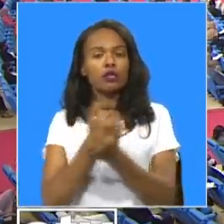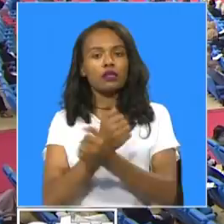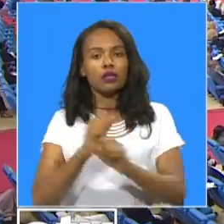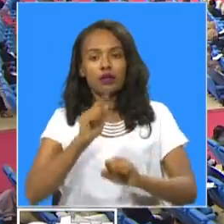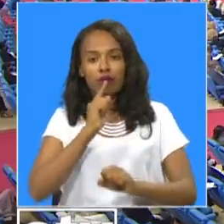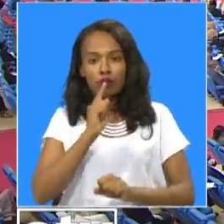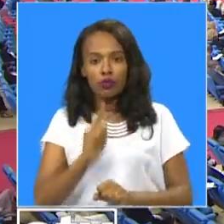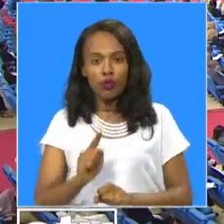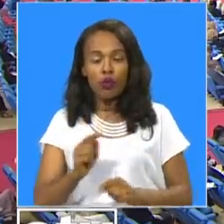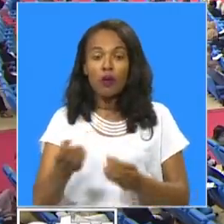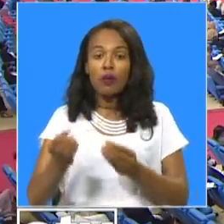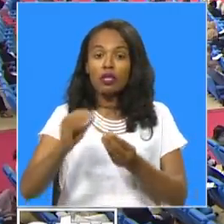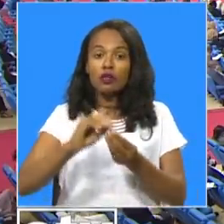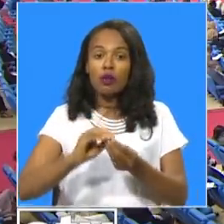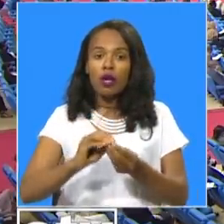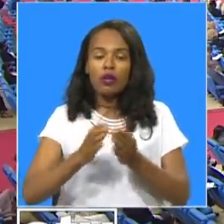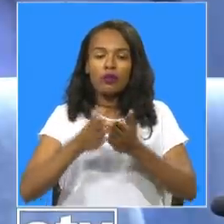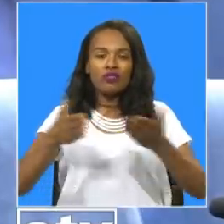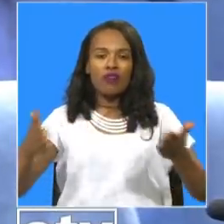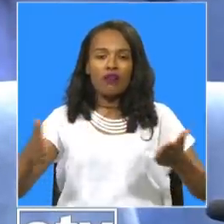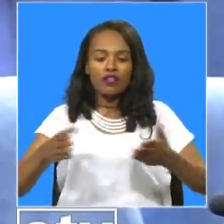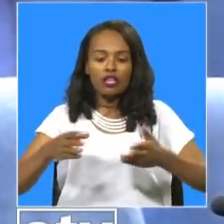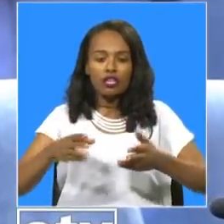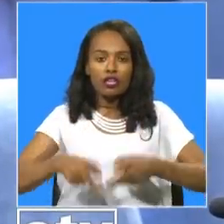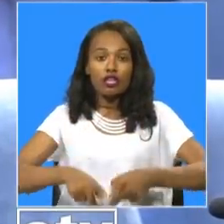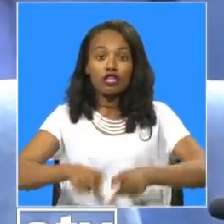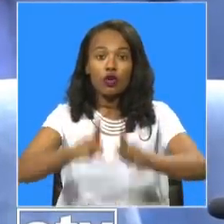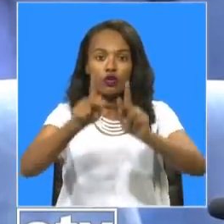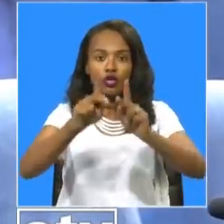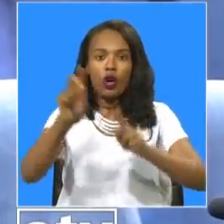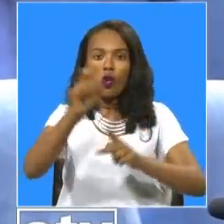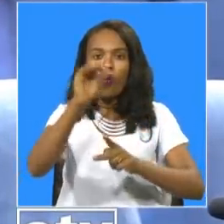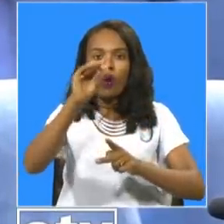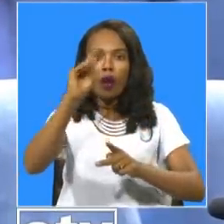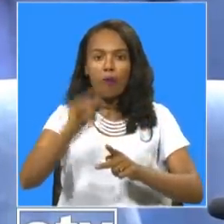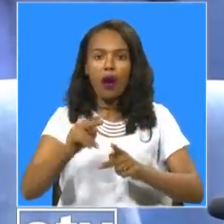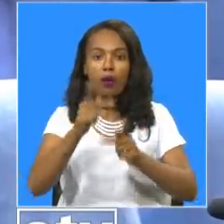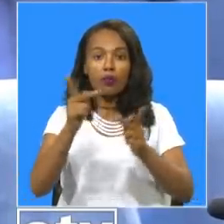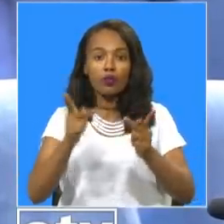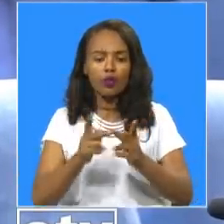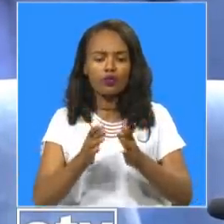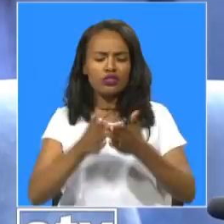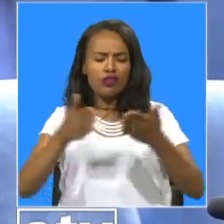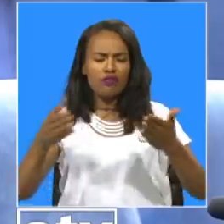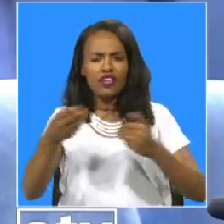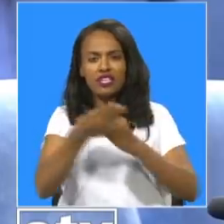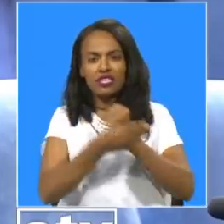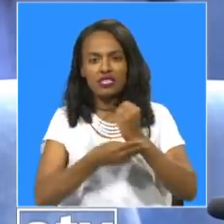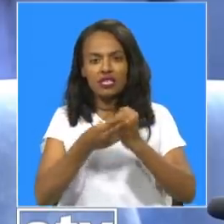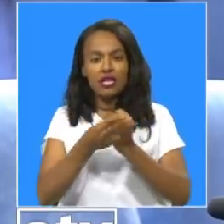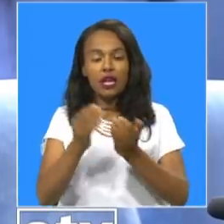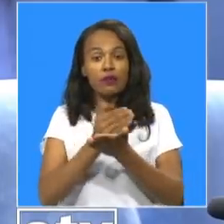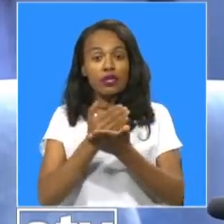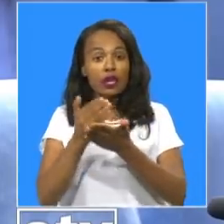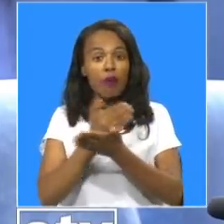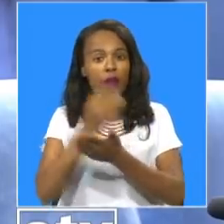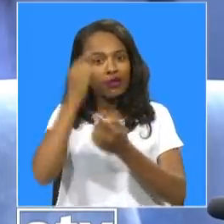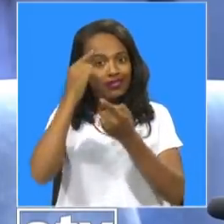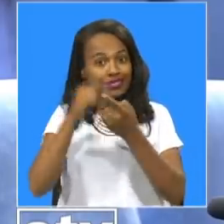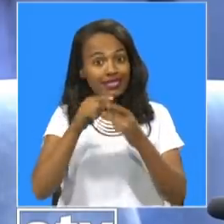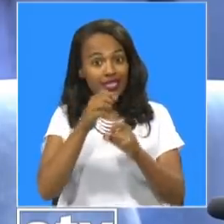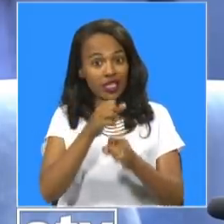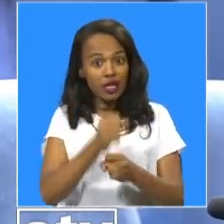ነው? በተጨማሪም በሰፋፊ እርሻዎችና በቆላማ ቦታዎች ሰፊ የሆነ የስንዴ ምርት ለማምረት እቅድ